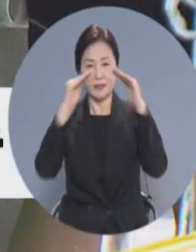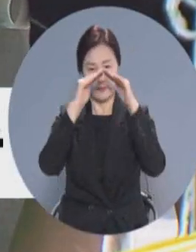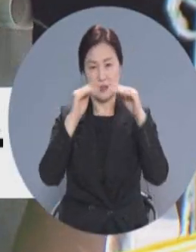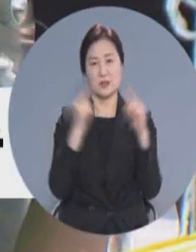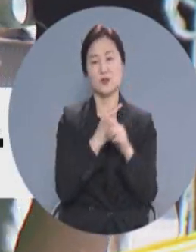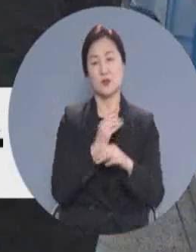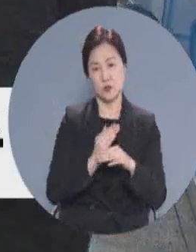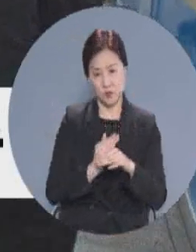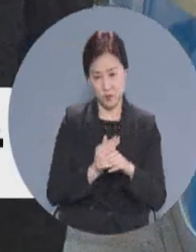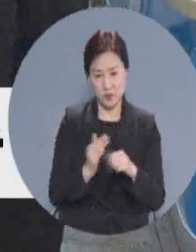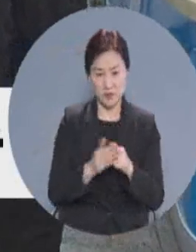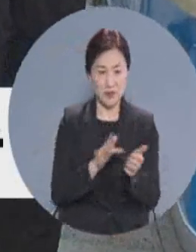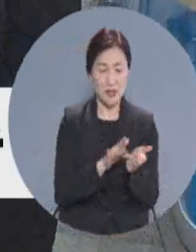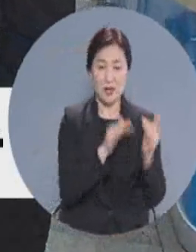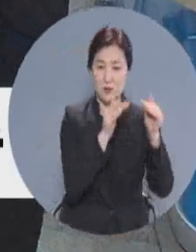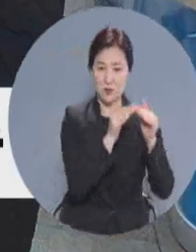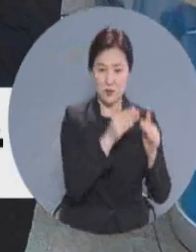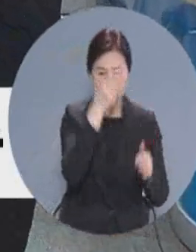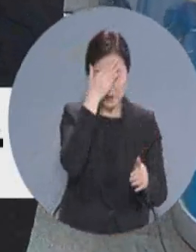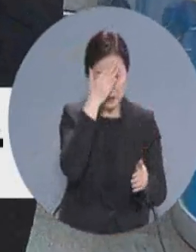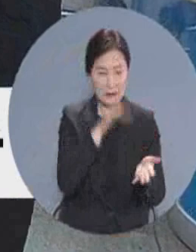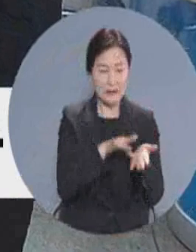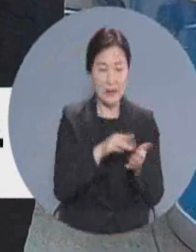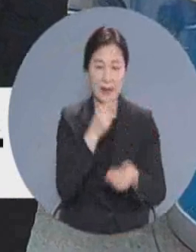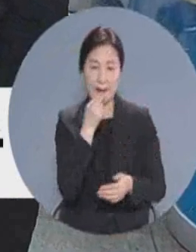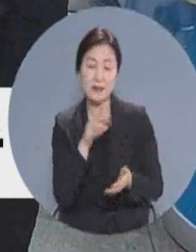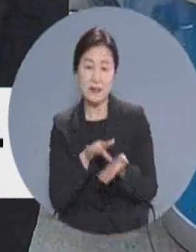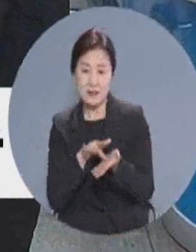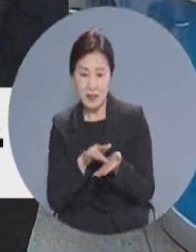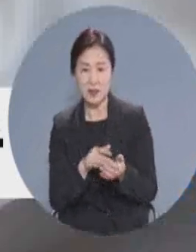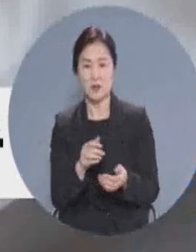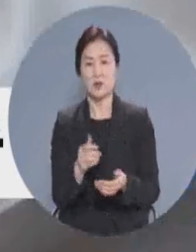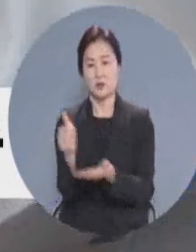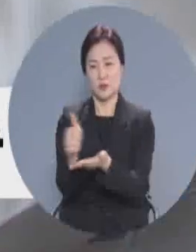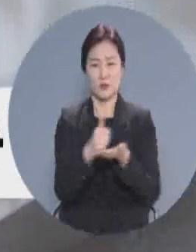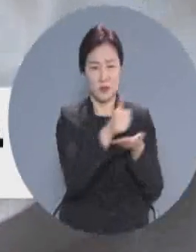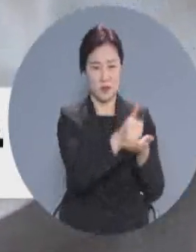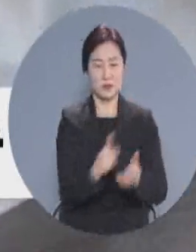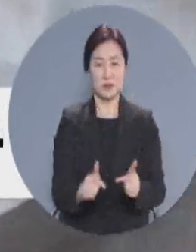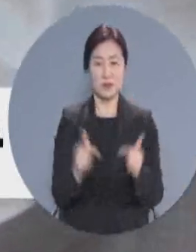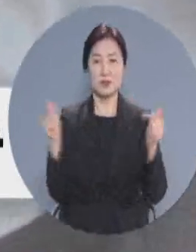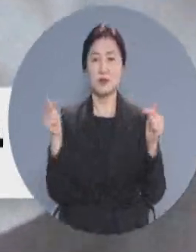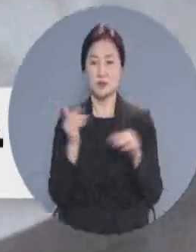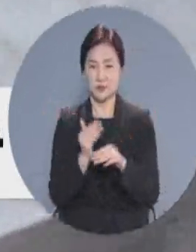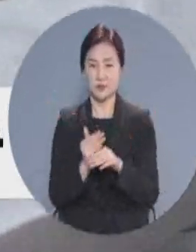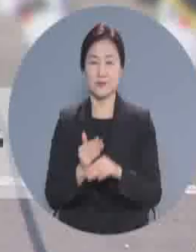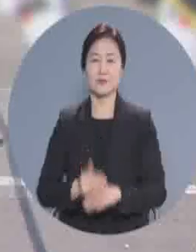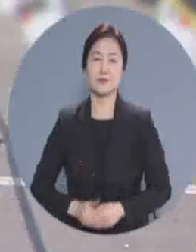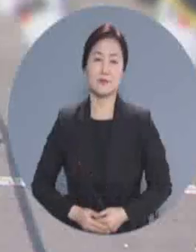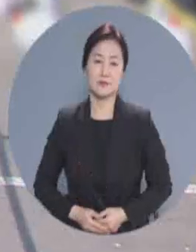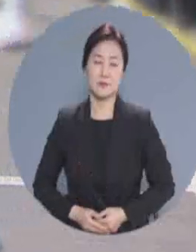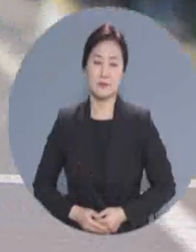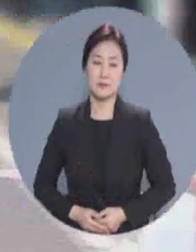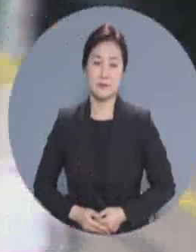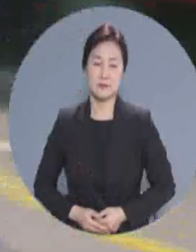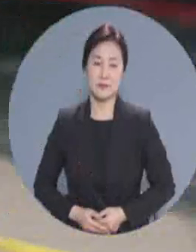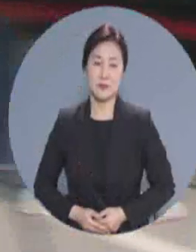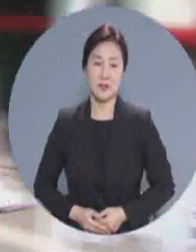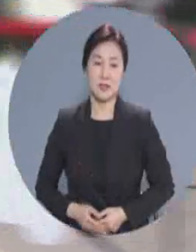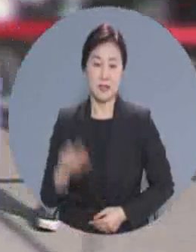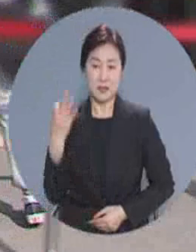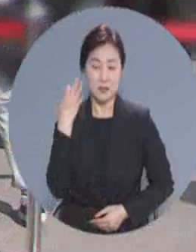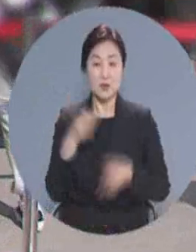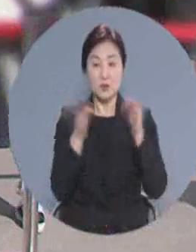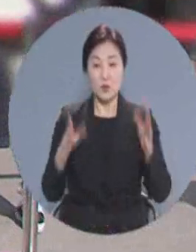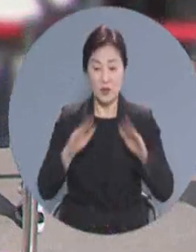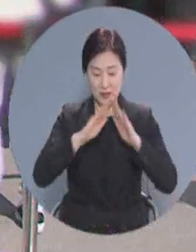있다 보니 약국엔 해열제 등 감기약을 찾는 손님들도 끊이질 않고 있습니다. 지난 2주간 전남